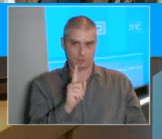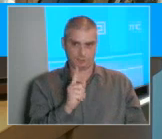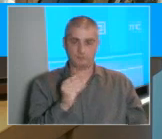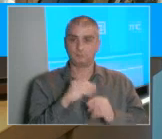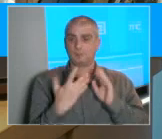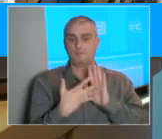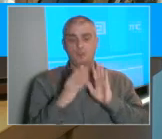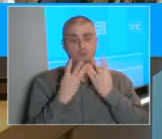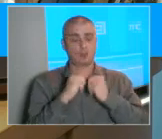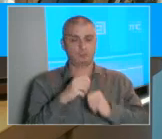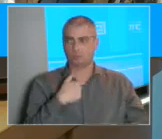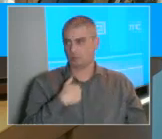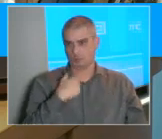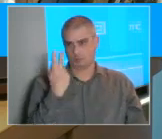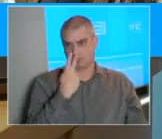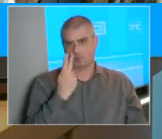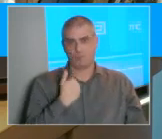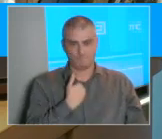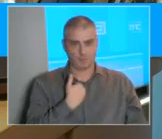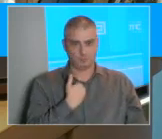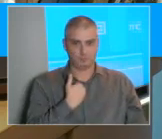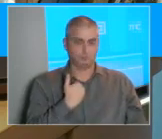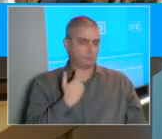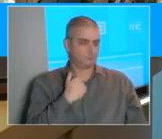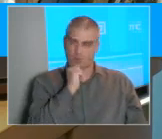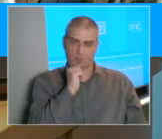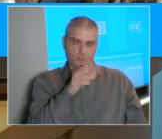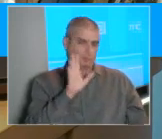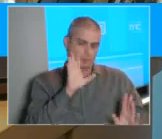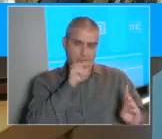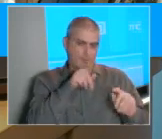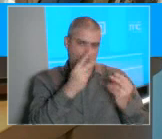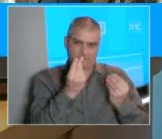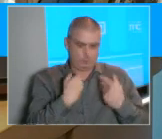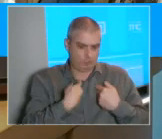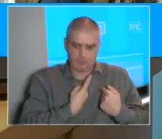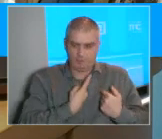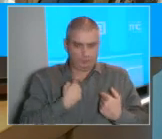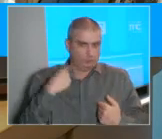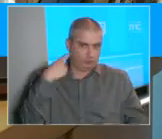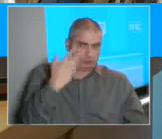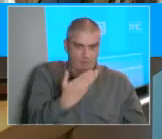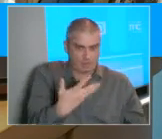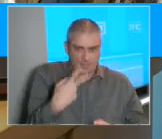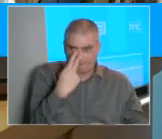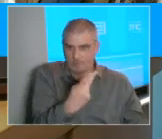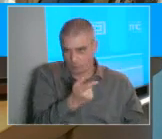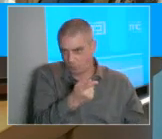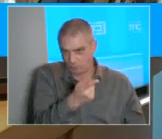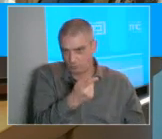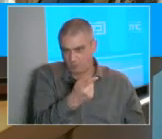לעניין הביקורת של המשפחות, אני כמובן לא רוצה להיכנס לדברים שגם אני בעצמי שמעתי בביקור,